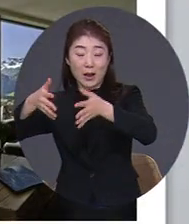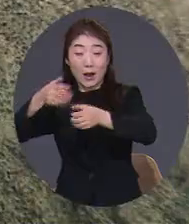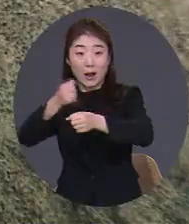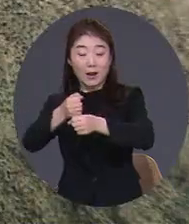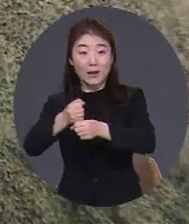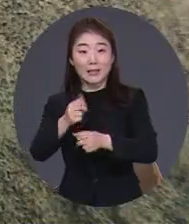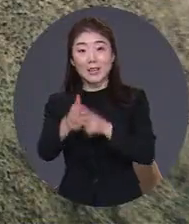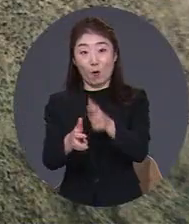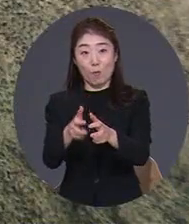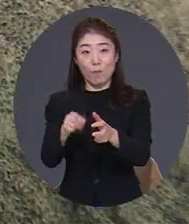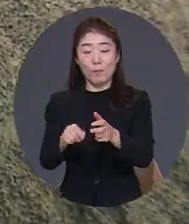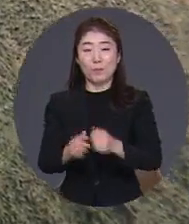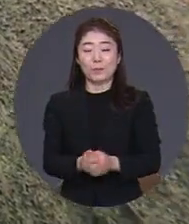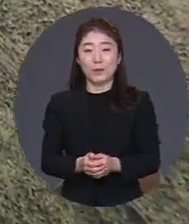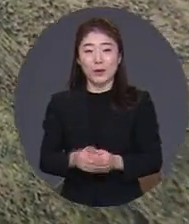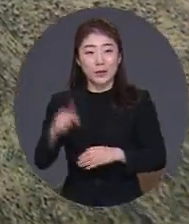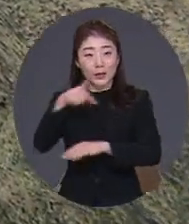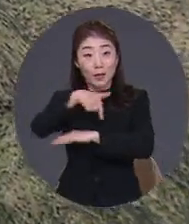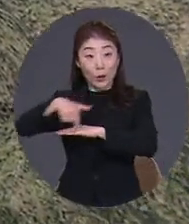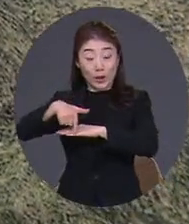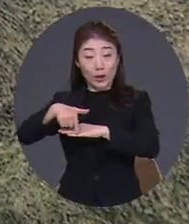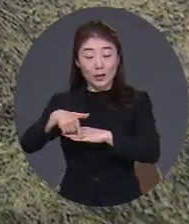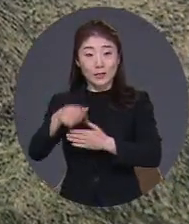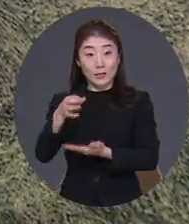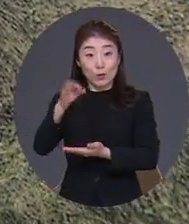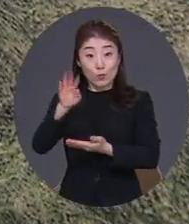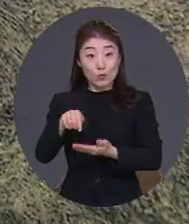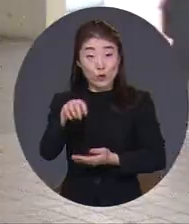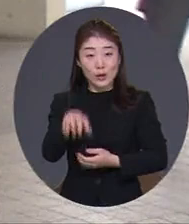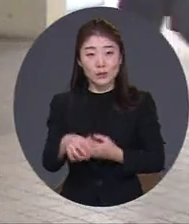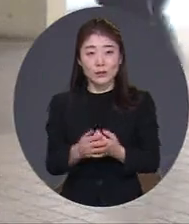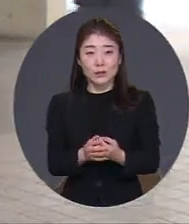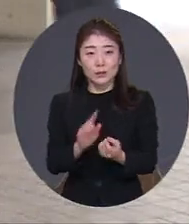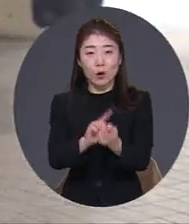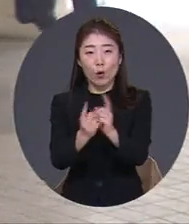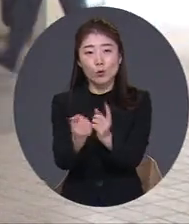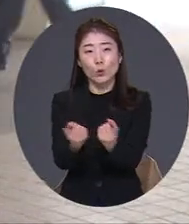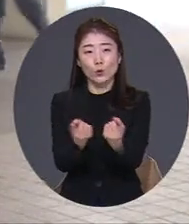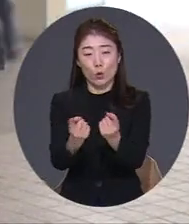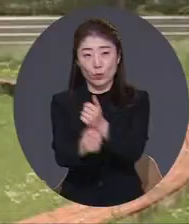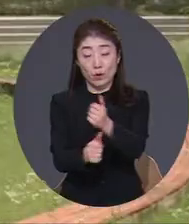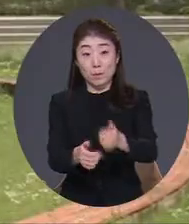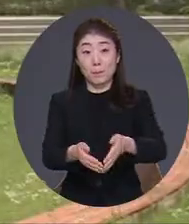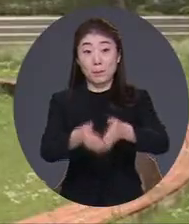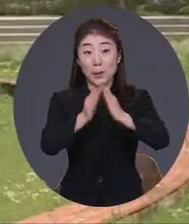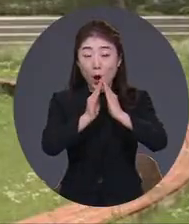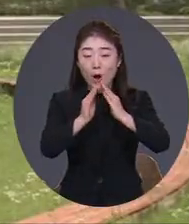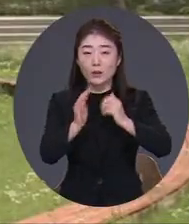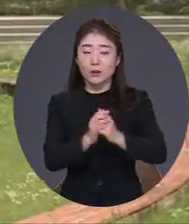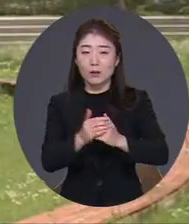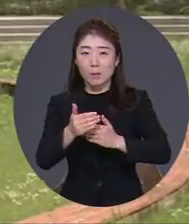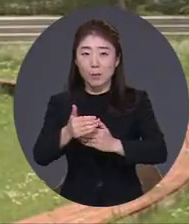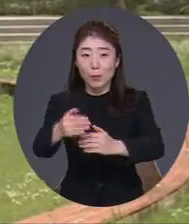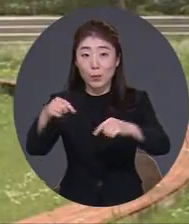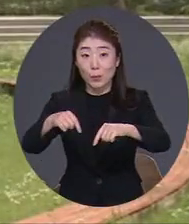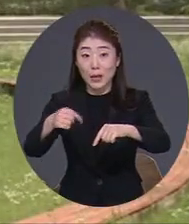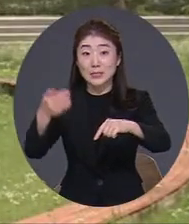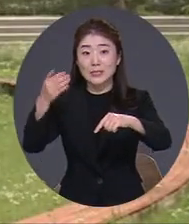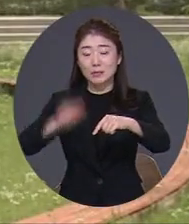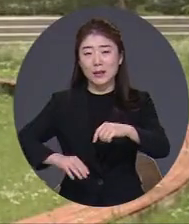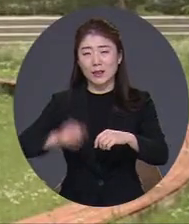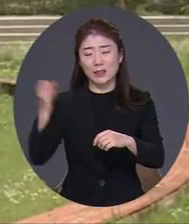프로젝트. 사업을 기획했던 기획재정부는 상생조정기구를 만들어 추진 여부를 타진했지만